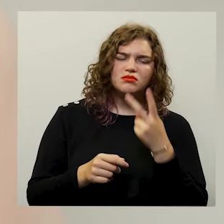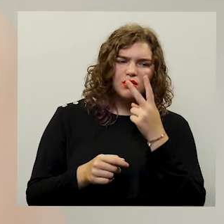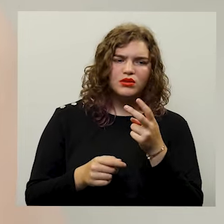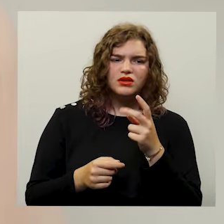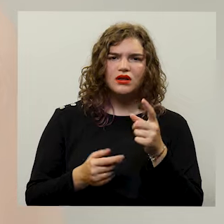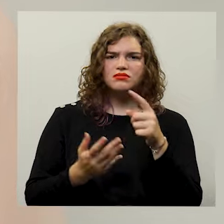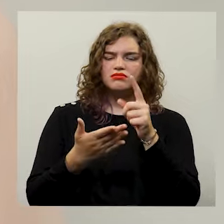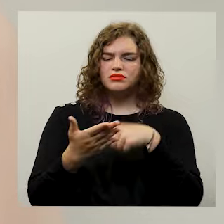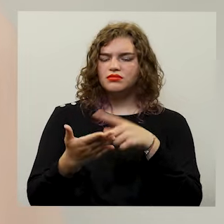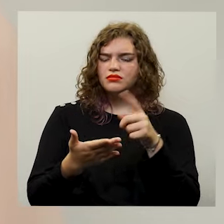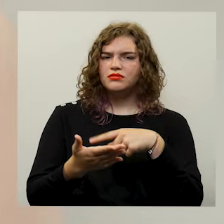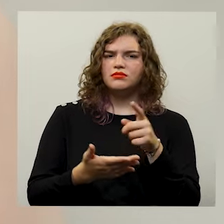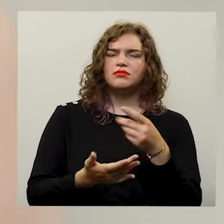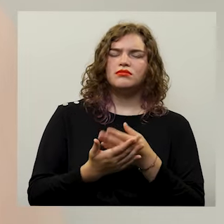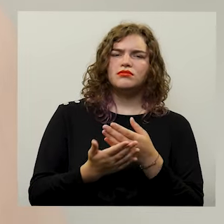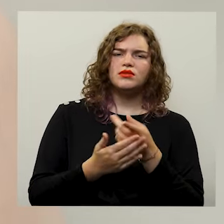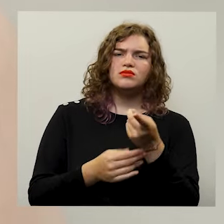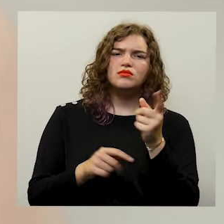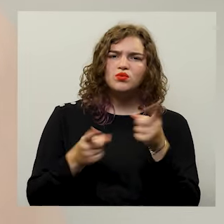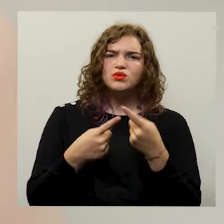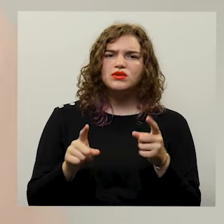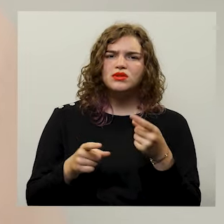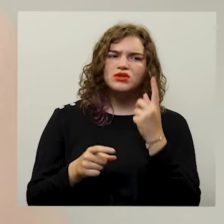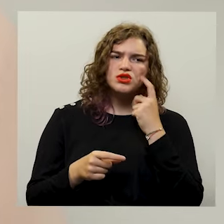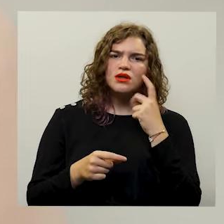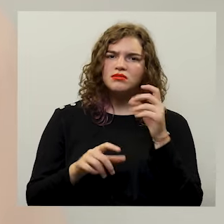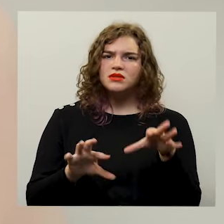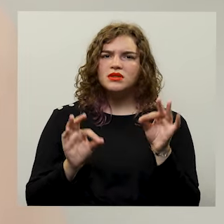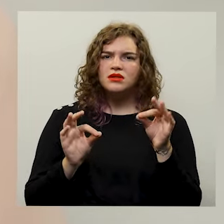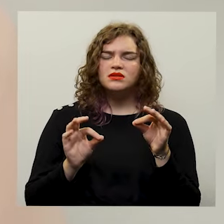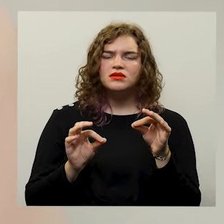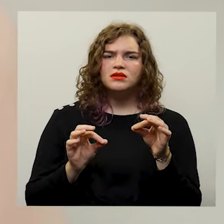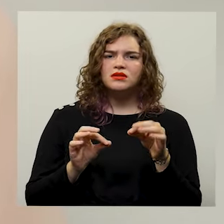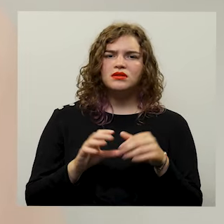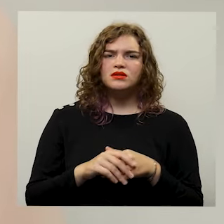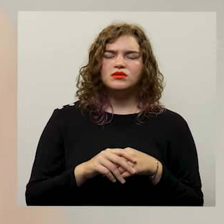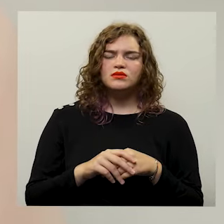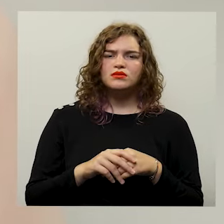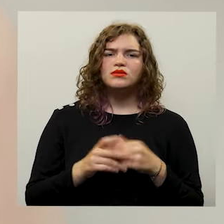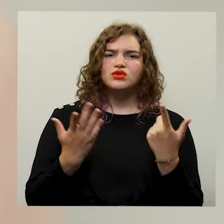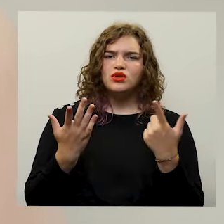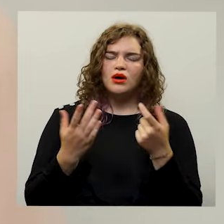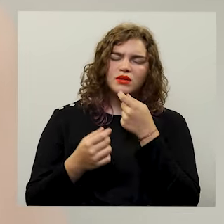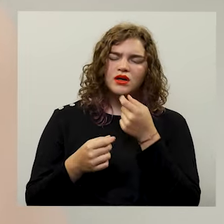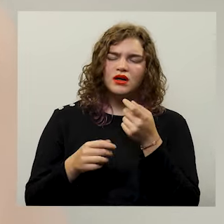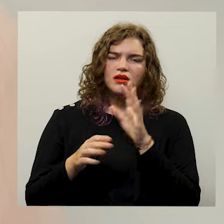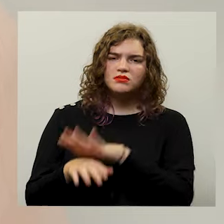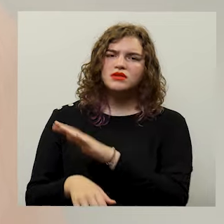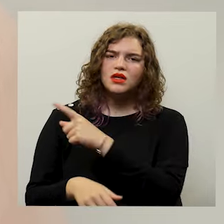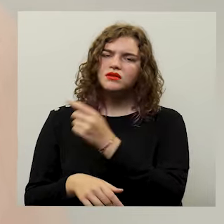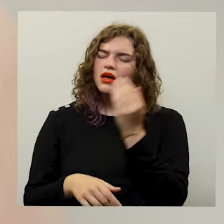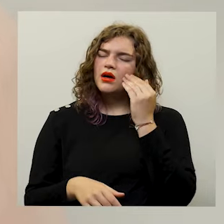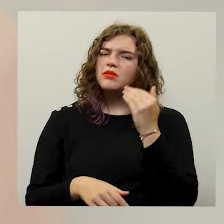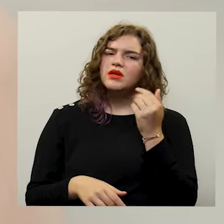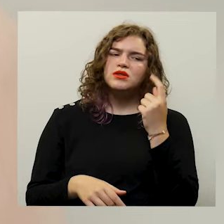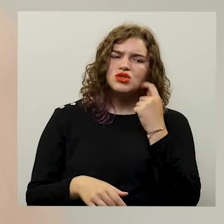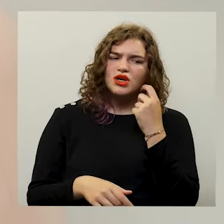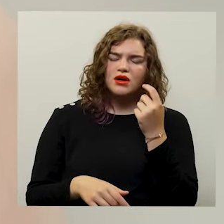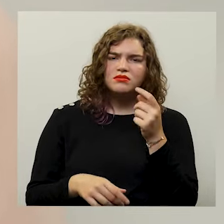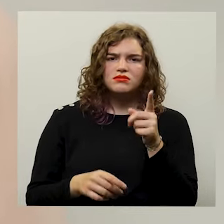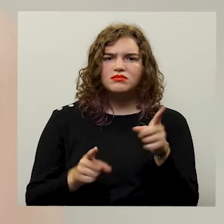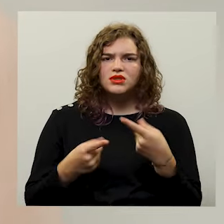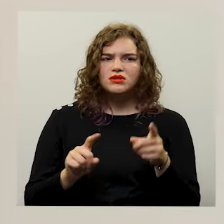playlist-ul de pe Spotify și încercam să găsesc... Voi asta 7 ani în America. Da, aproape. Încercam să găsesc